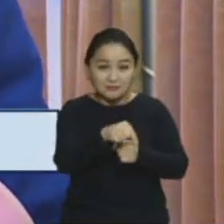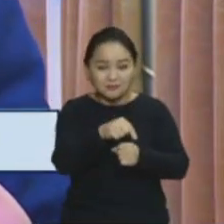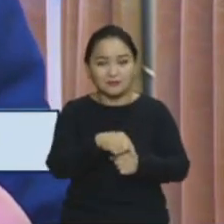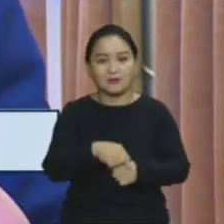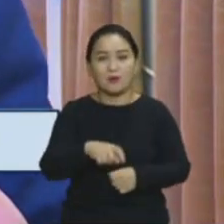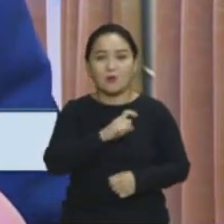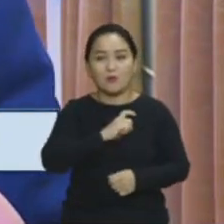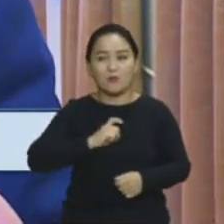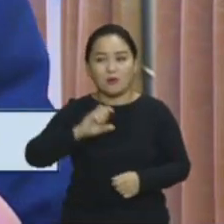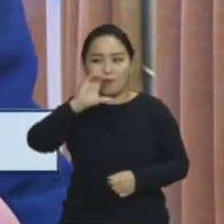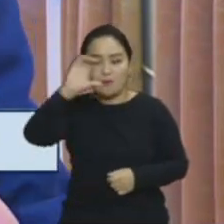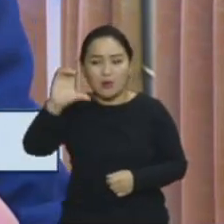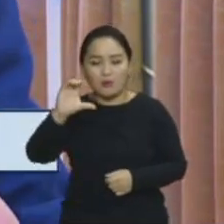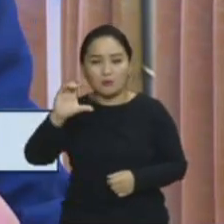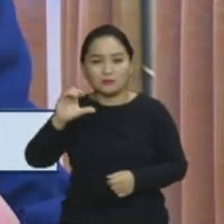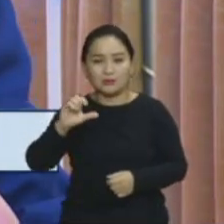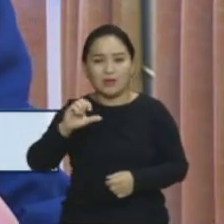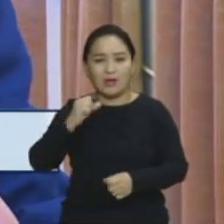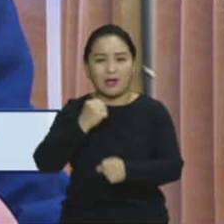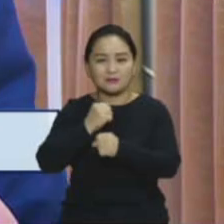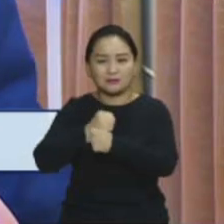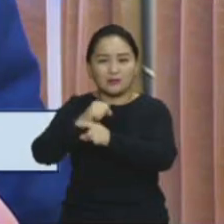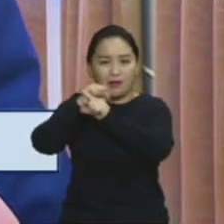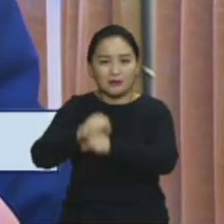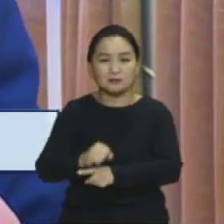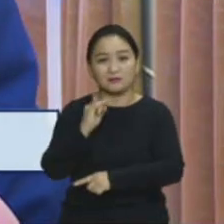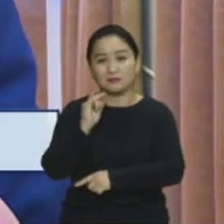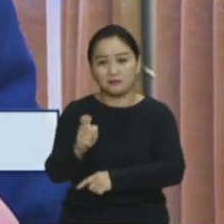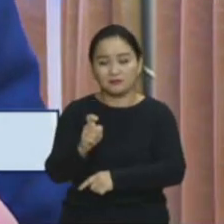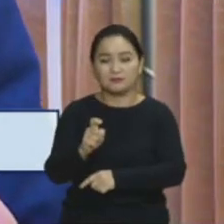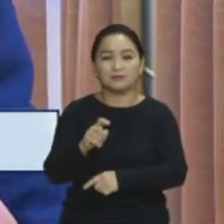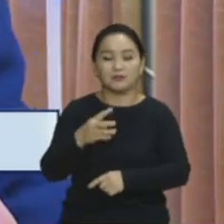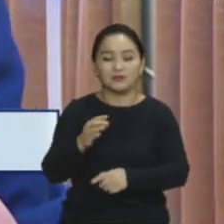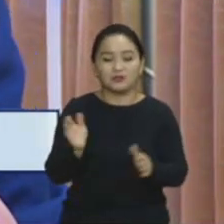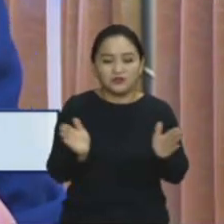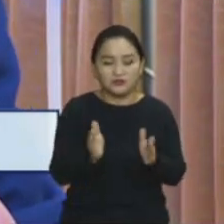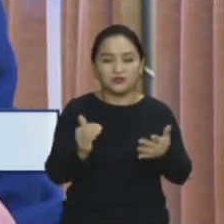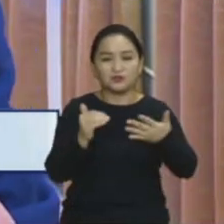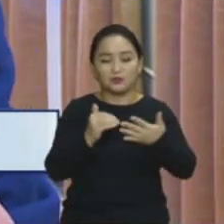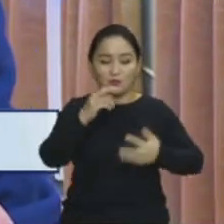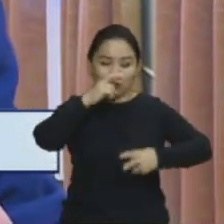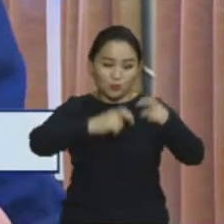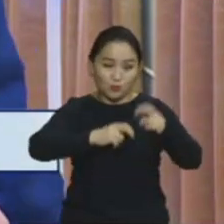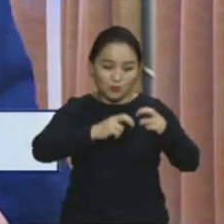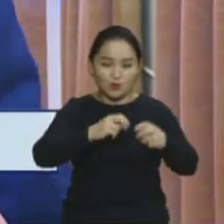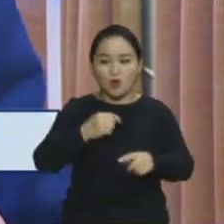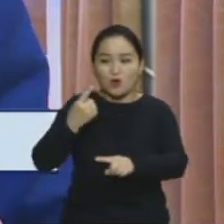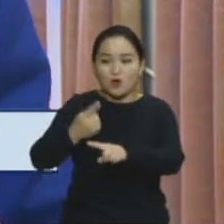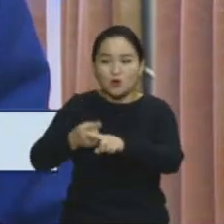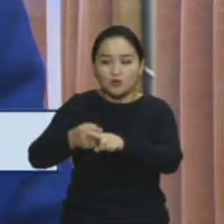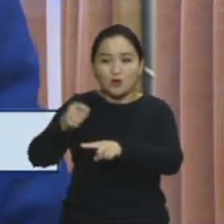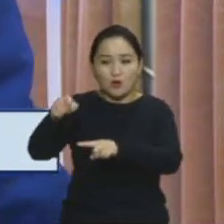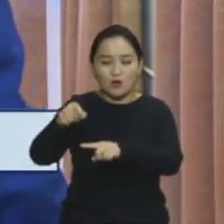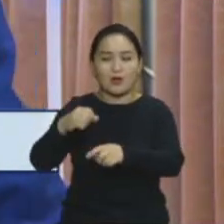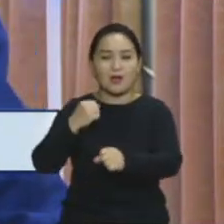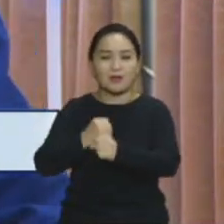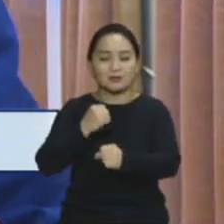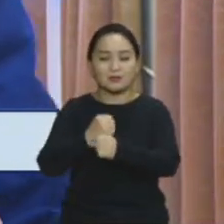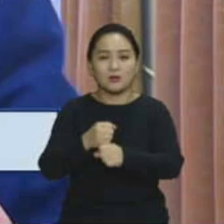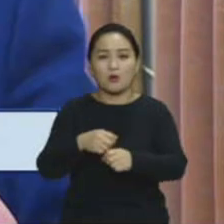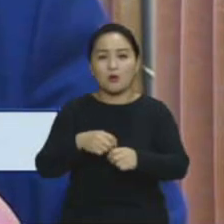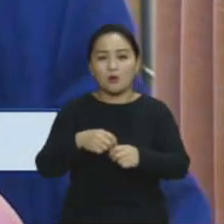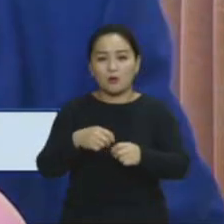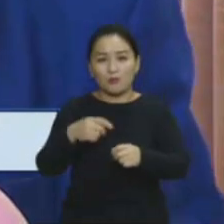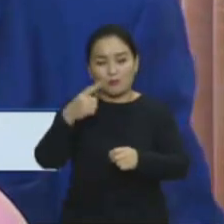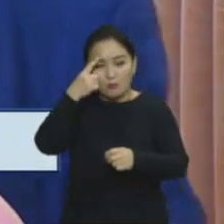ачаалт ирнэ. Эндээс болоод бол олон одоо жижиг дунд үйлдвэрлэл эрхэлж байгаа хүмүүс ялангуяа орон нутгаас ажиллаж байгаа үндэсний жижиг үйлдвэрлүүдэд бол их л хүнд